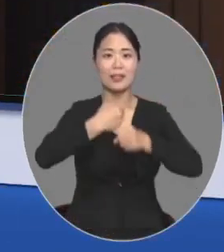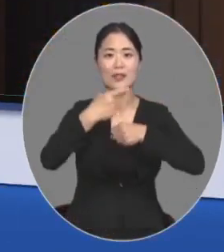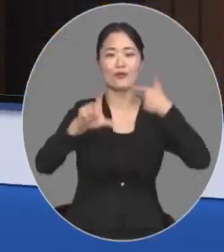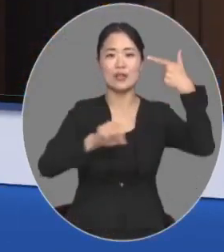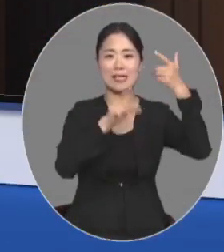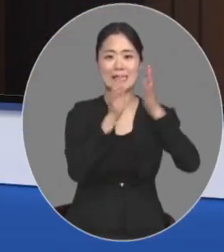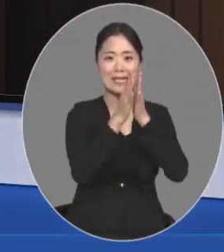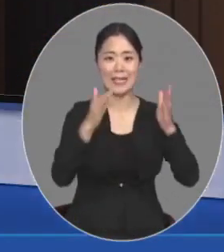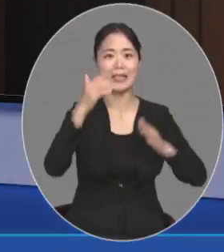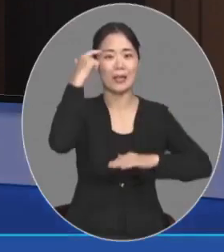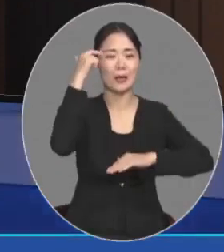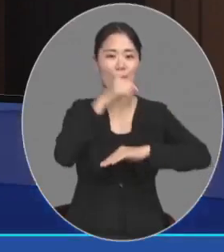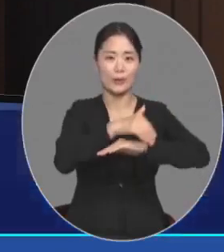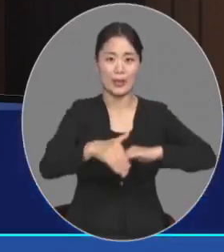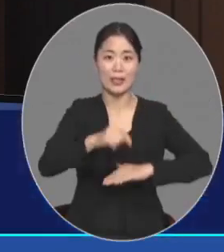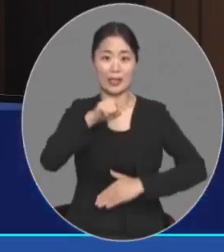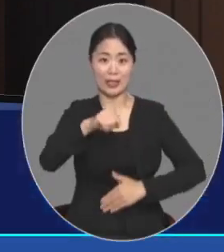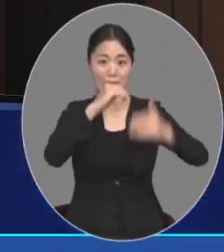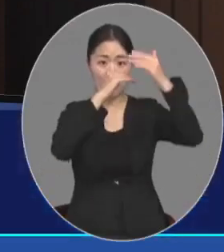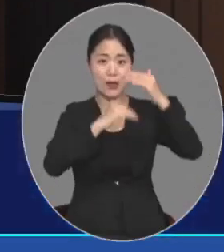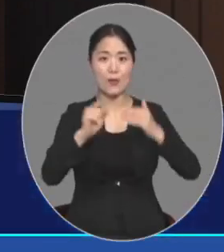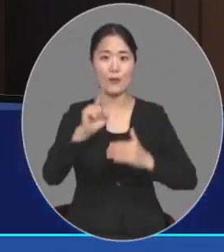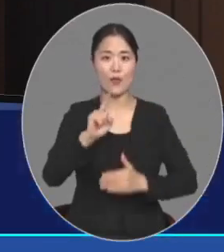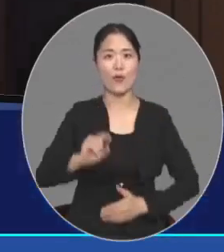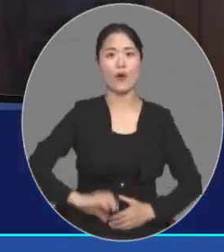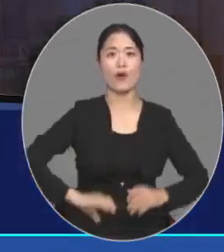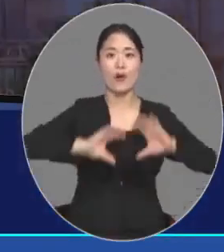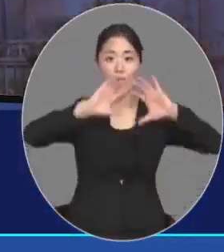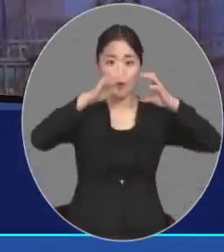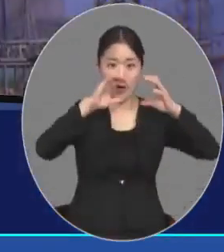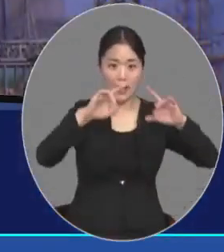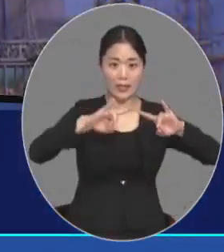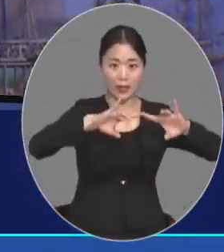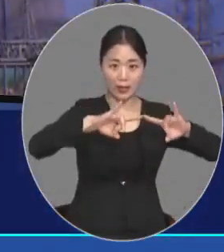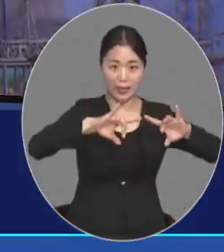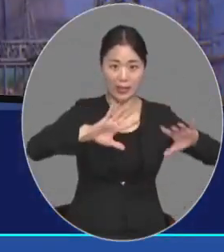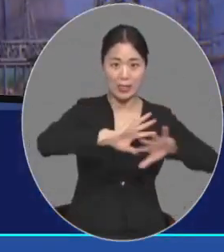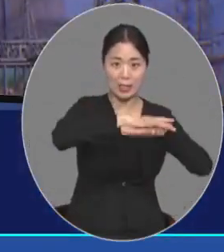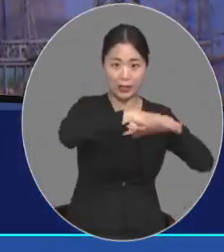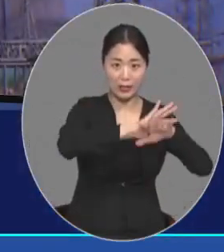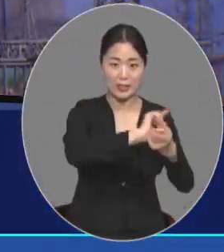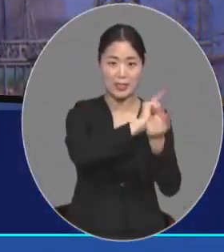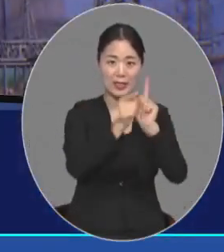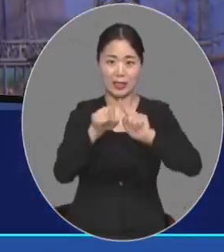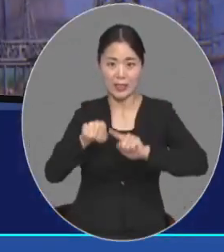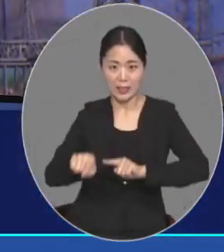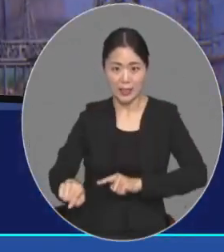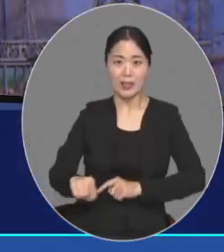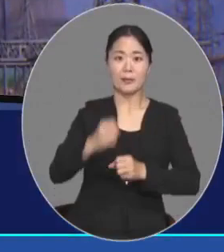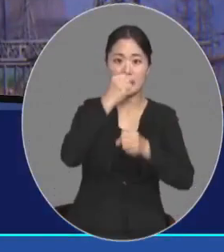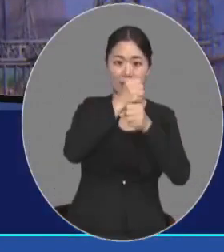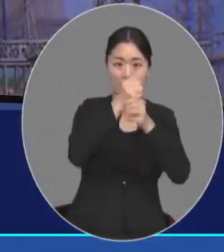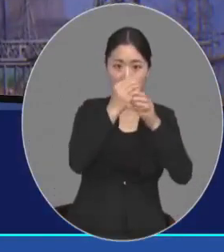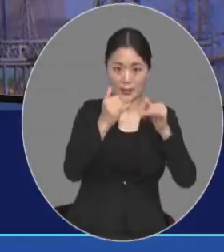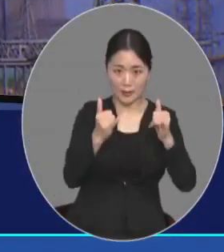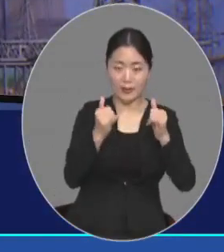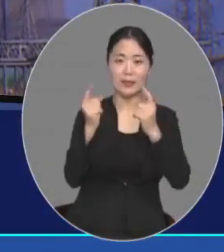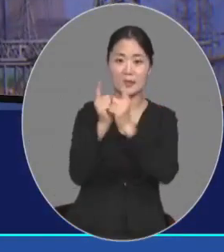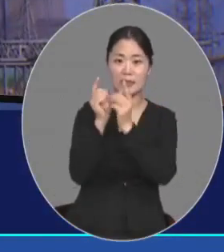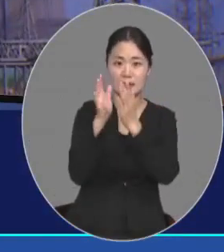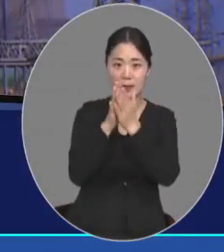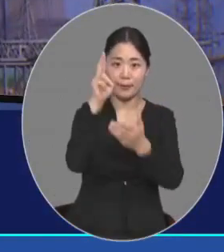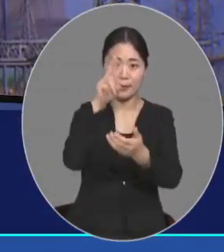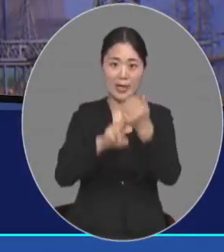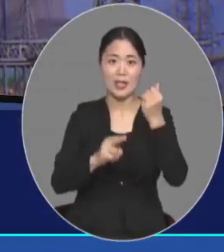있습니다. 이 특별법에는 국가 전력망 대신 전력 생산자가 전기 사용자에게 직접